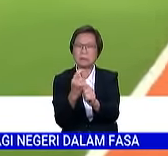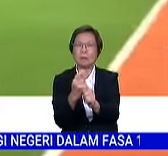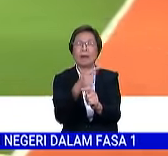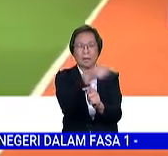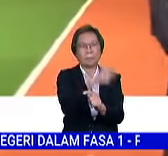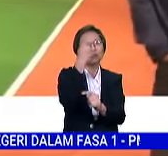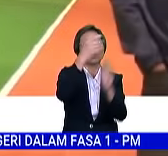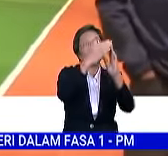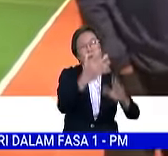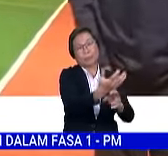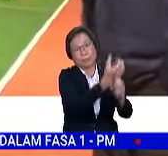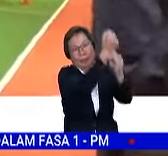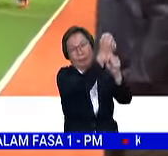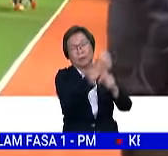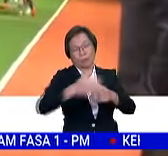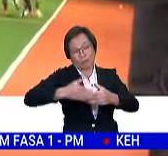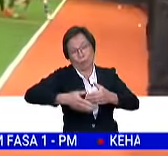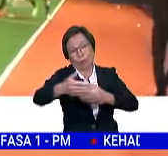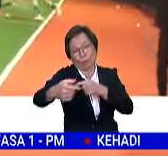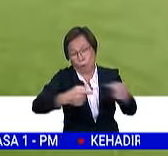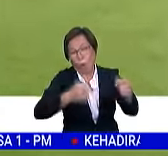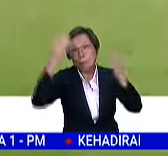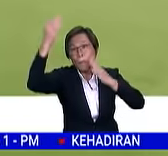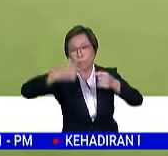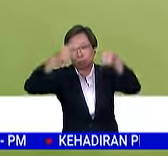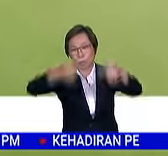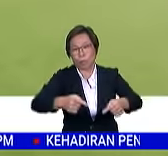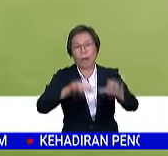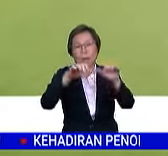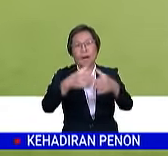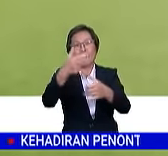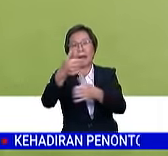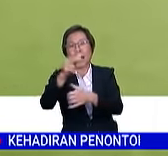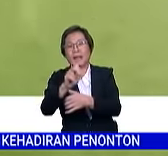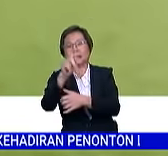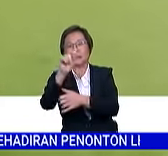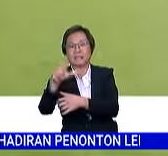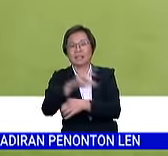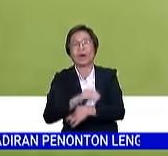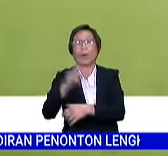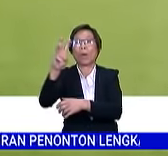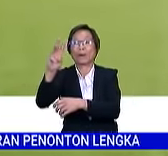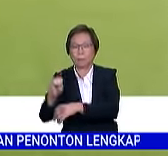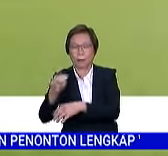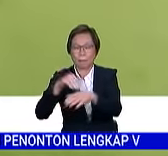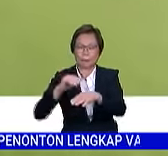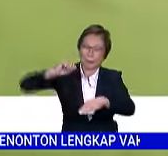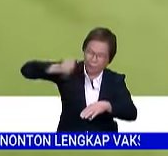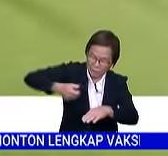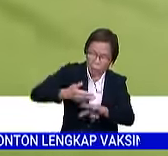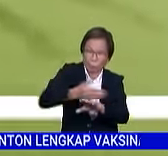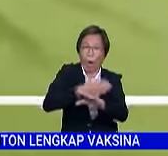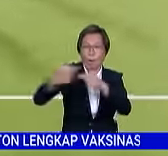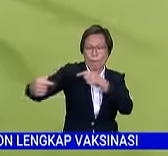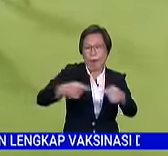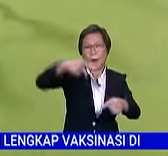kepada tuan rumah. Bagi aksi seterusnya, skuad negara akan bertemu Clark Hampstead dan Westminster Hesse pada esok sebelum